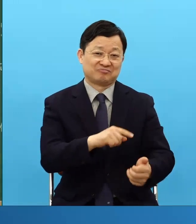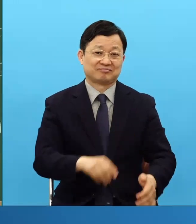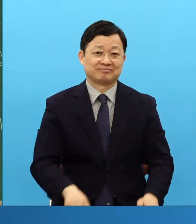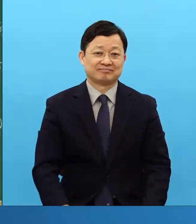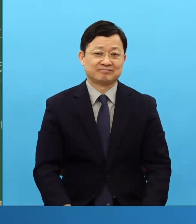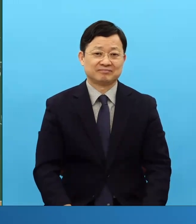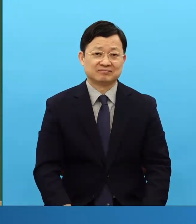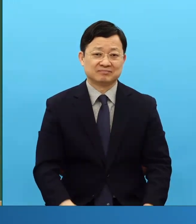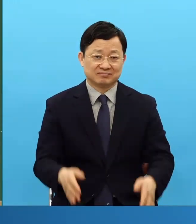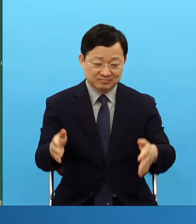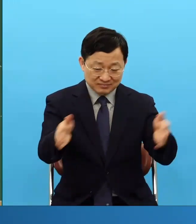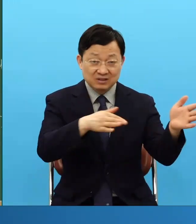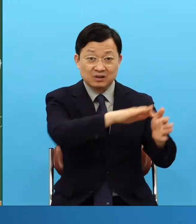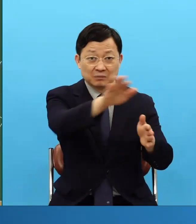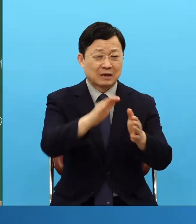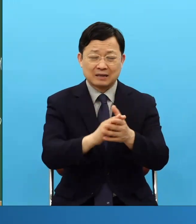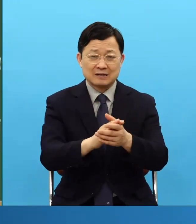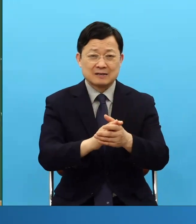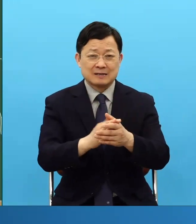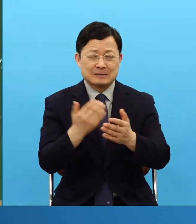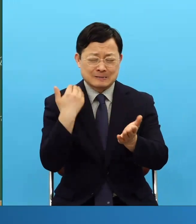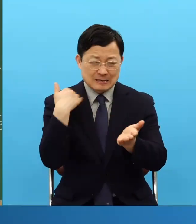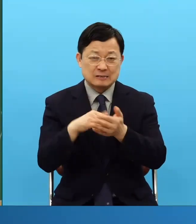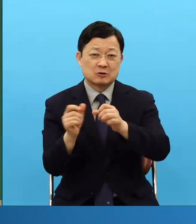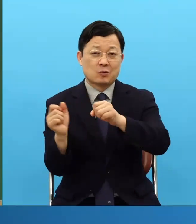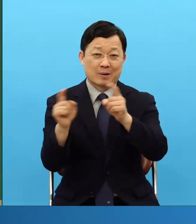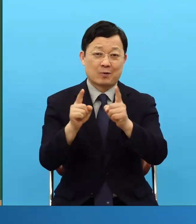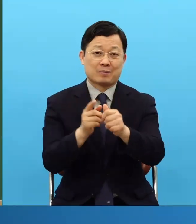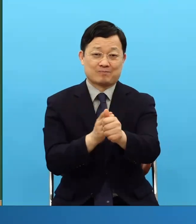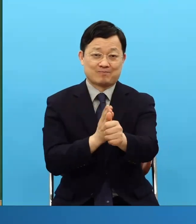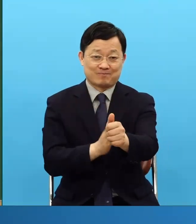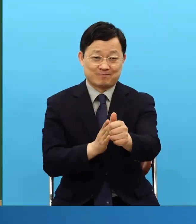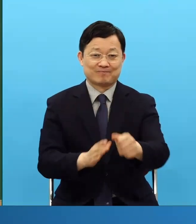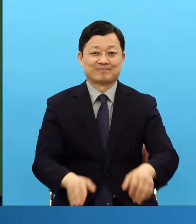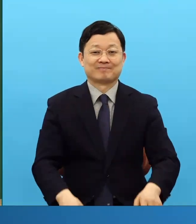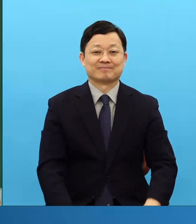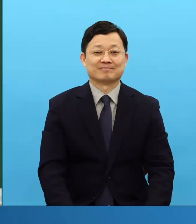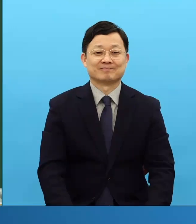회복하는 겁니다. So we must restore this. 어느 정도 말입니까? To what extent?